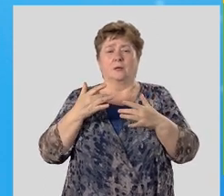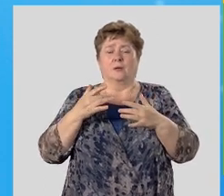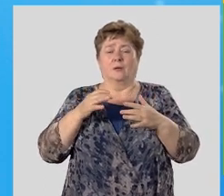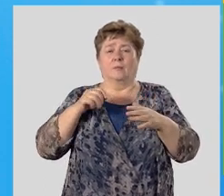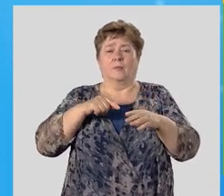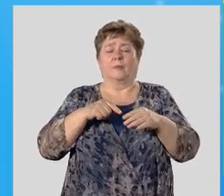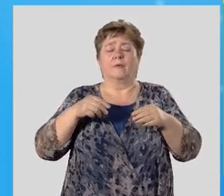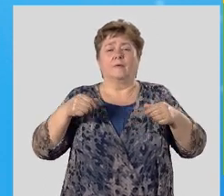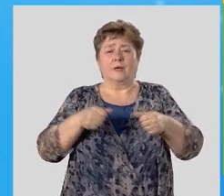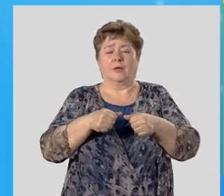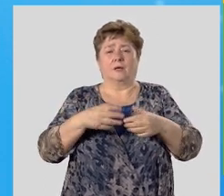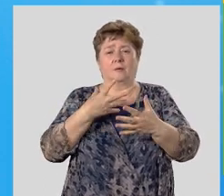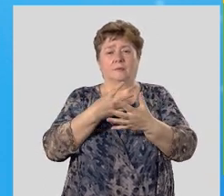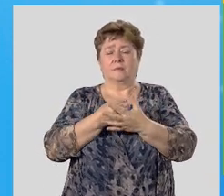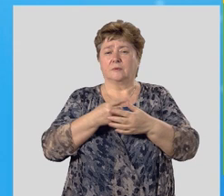влиянием различных причин.